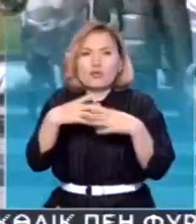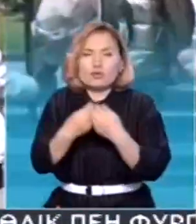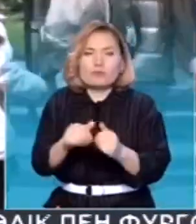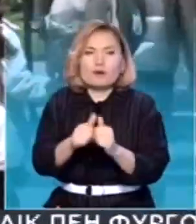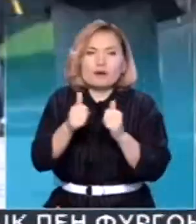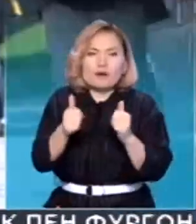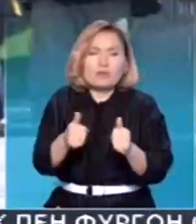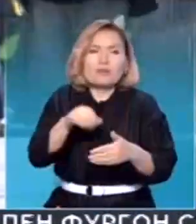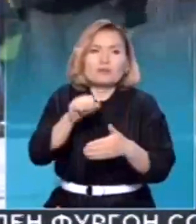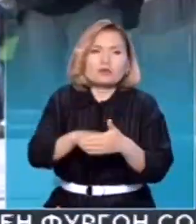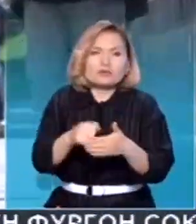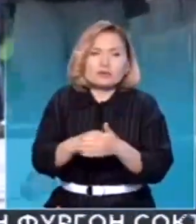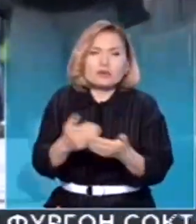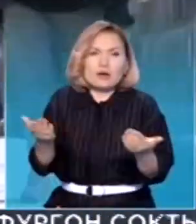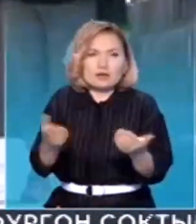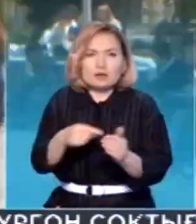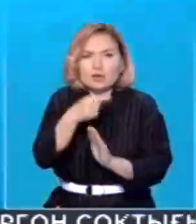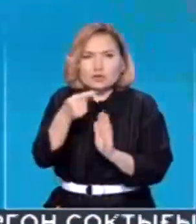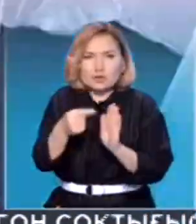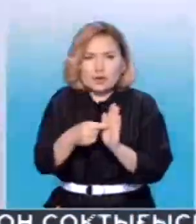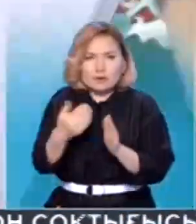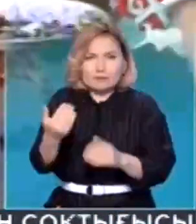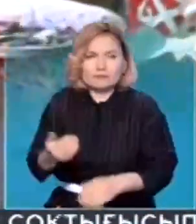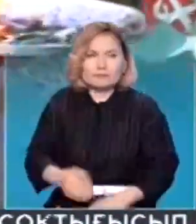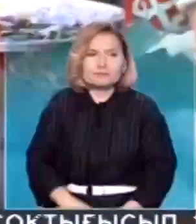ажырасады. Оған не себеп?